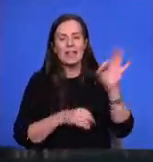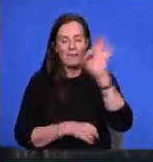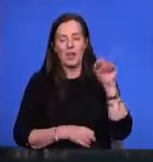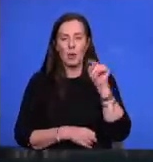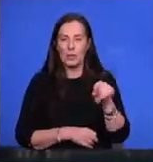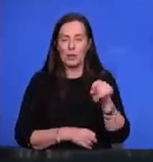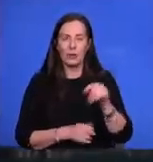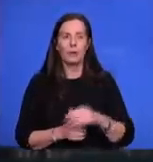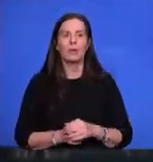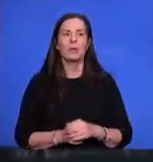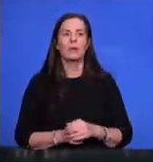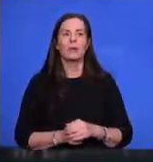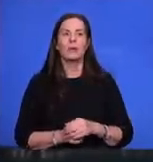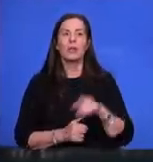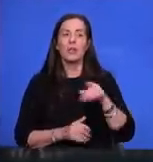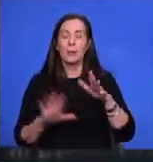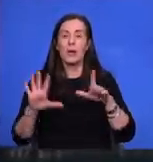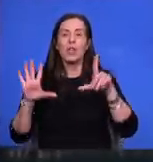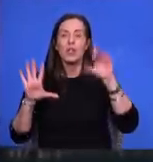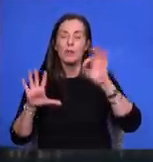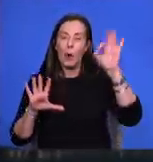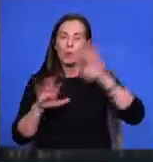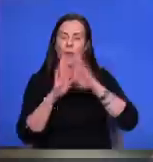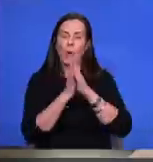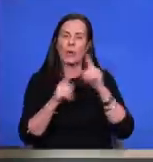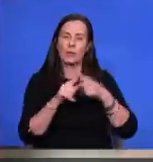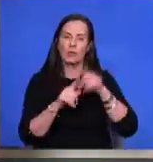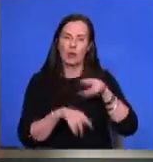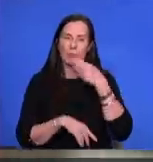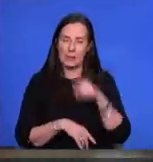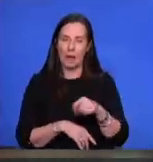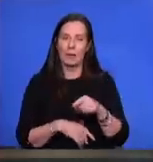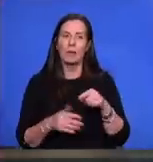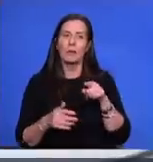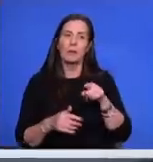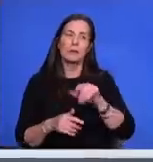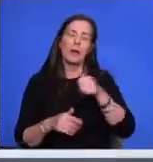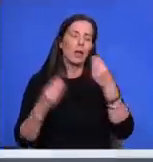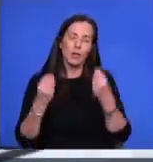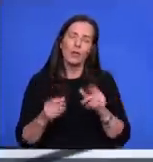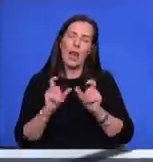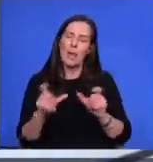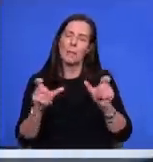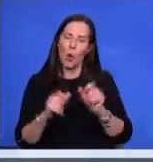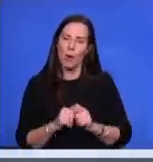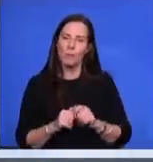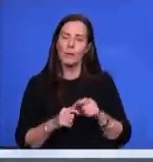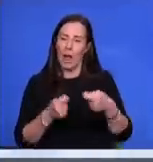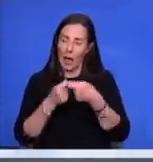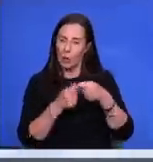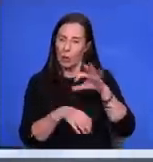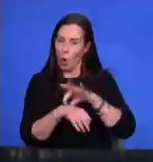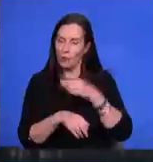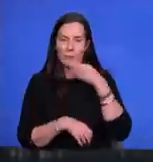מקבוצה B, שמהווה בערך 70% מהזנים בארץ. אז זה הדרך הטובה ביותר למנוע, ובהחלט האיגוד